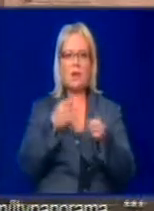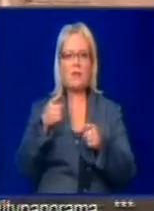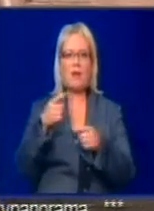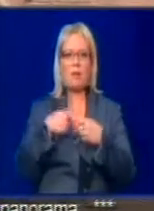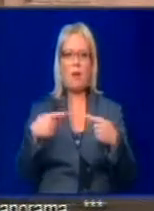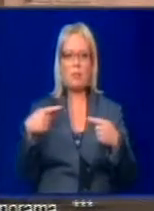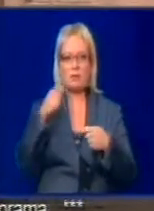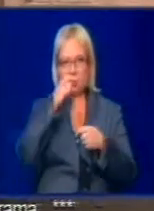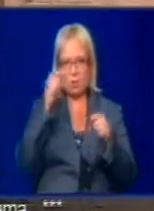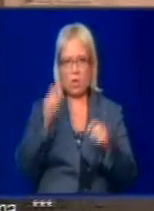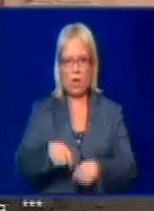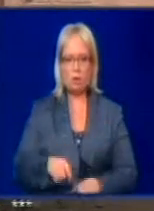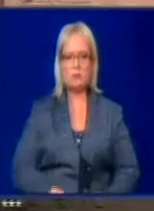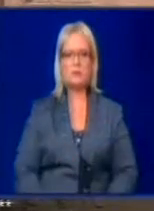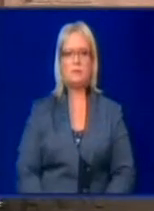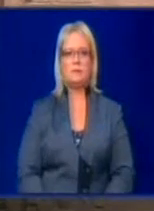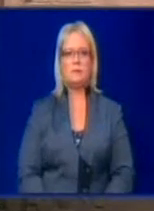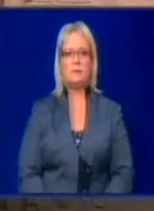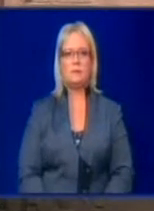mantisks zaudējums.